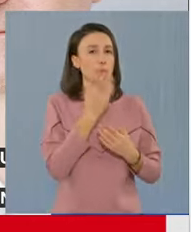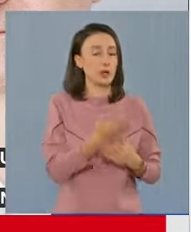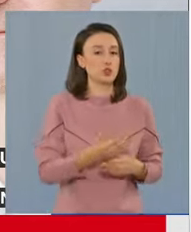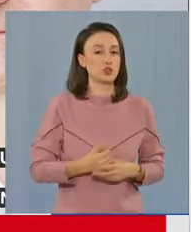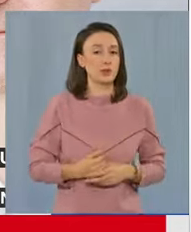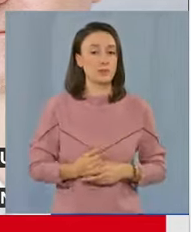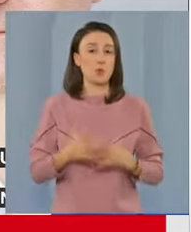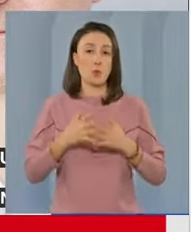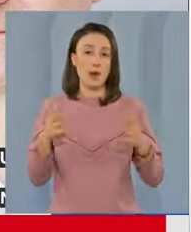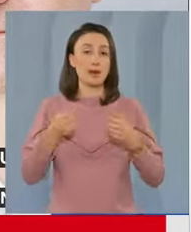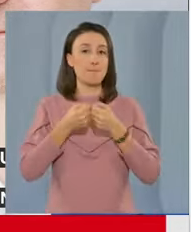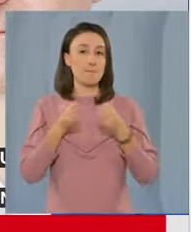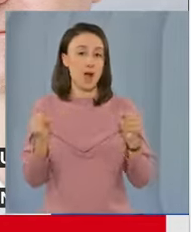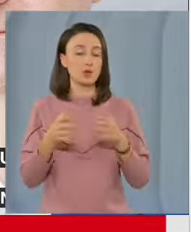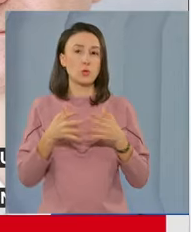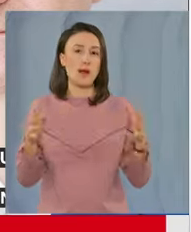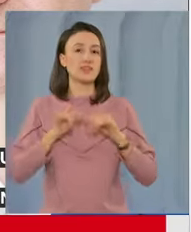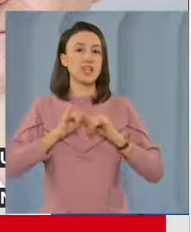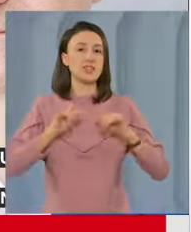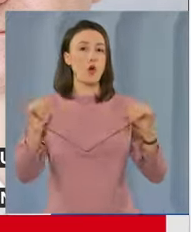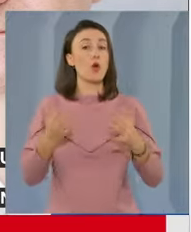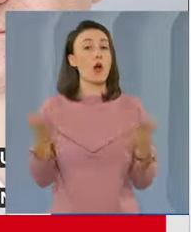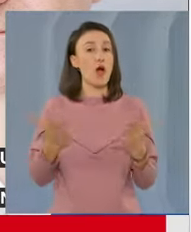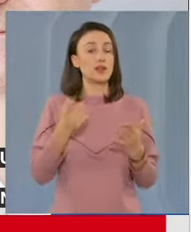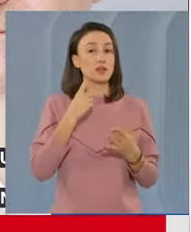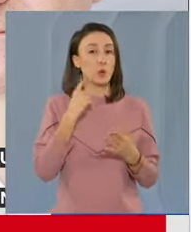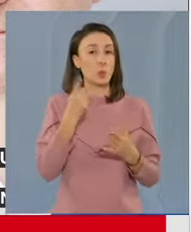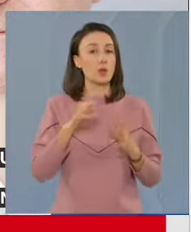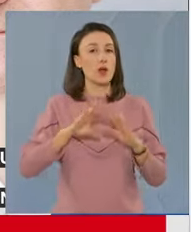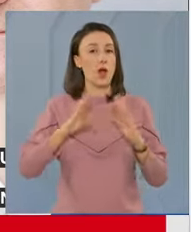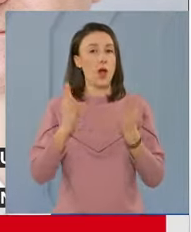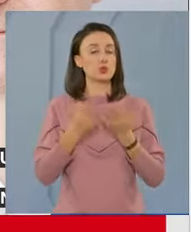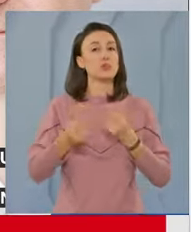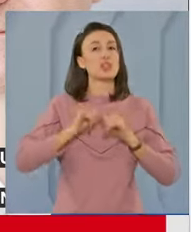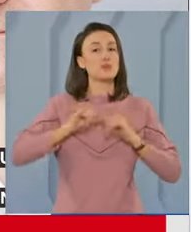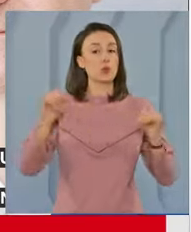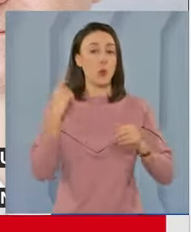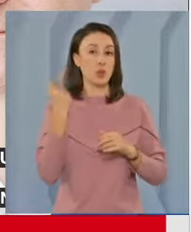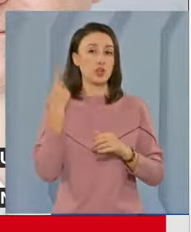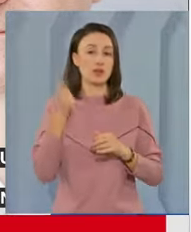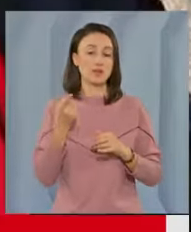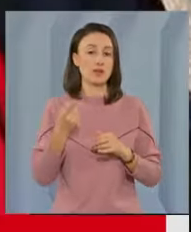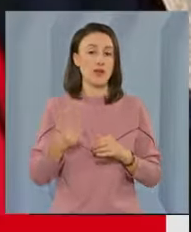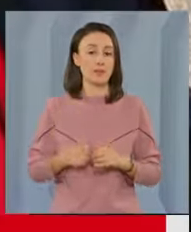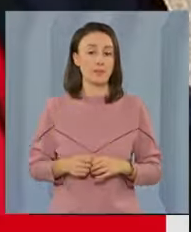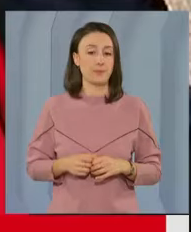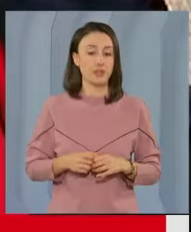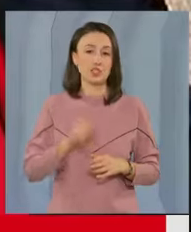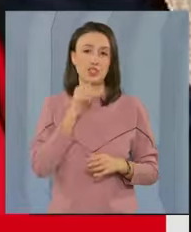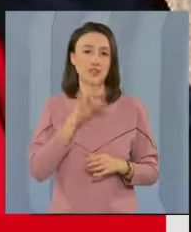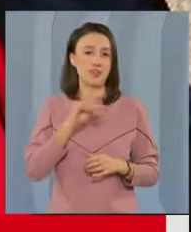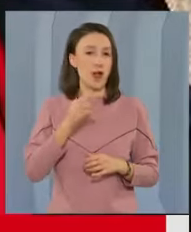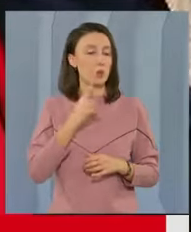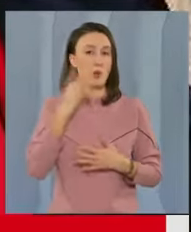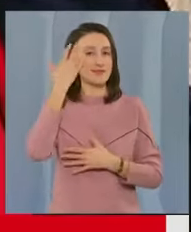cu marile bănci, cu mari dezvoltatori și care dă un cadru de dezvoltare a orașului? Eu cred că ăsta este modelul. Nici Gabriela